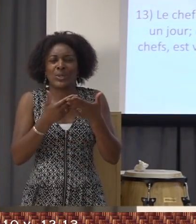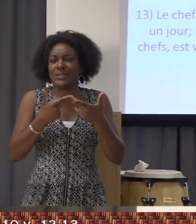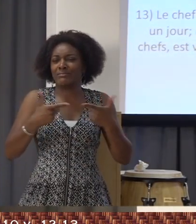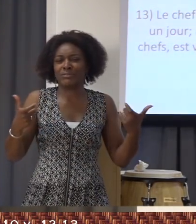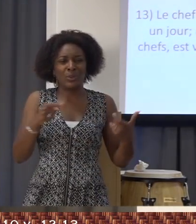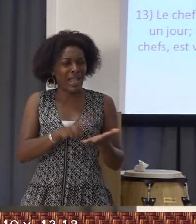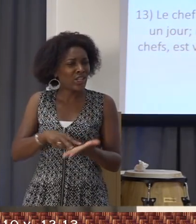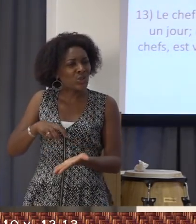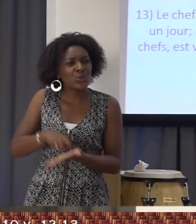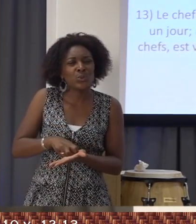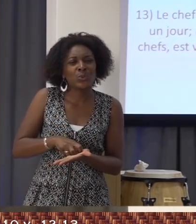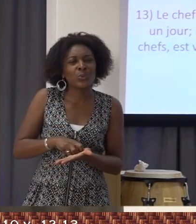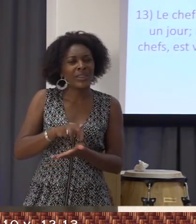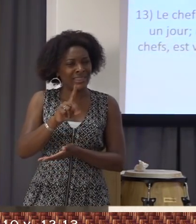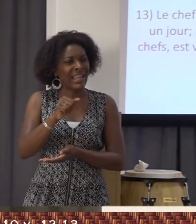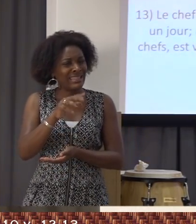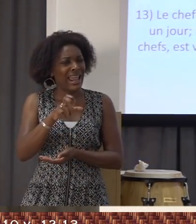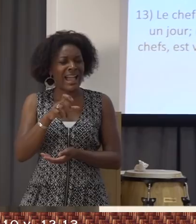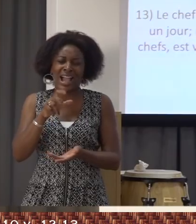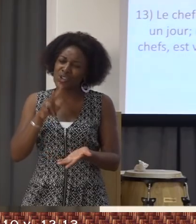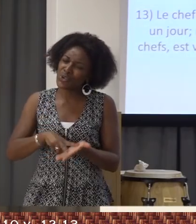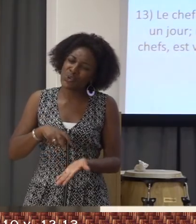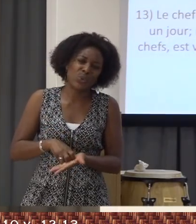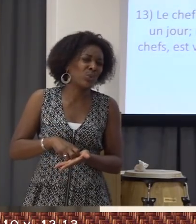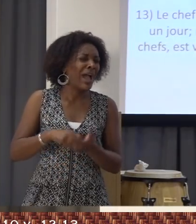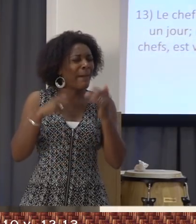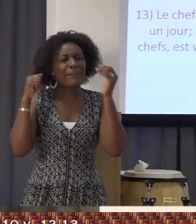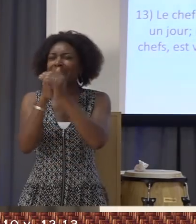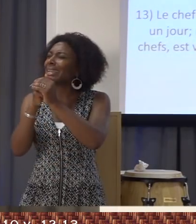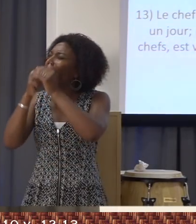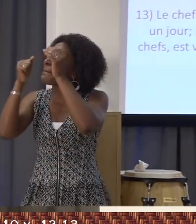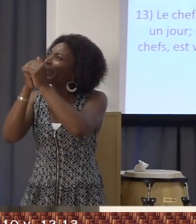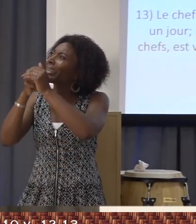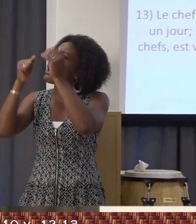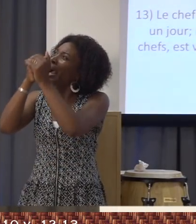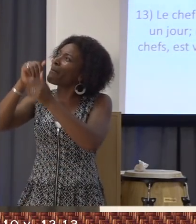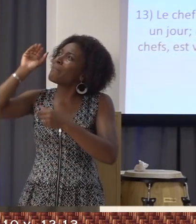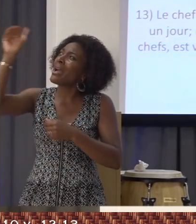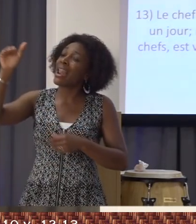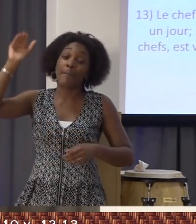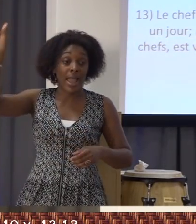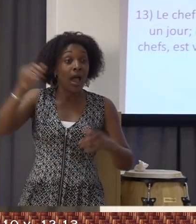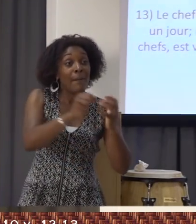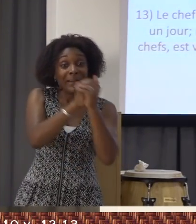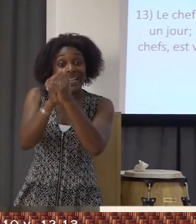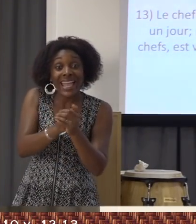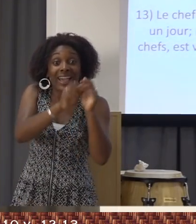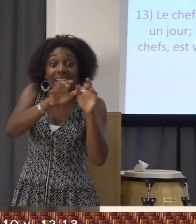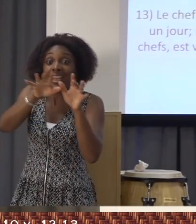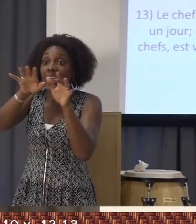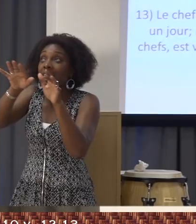s'est mis à genoux. Il a commencé par invoquer l'Éternel Dieu. Sa voix est parvenue jusqu'à